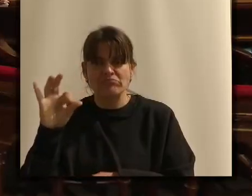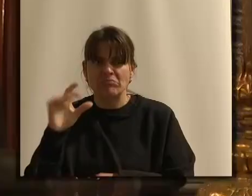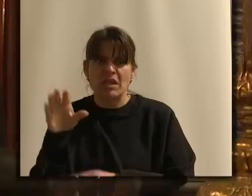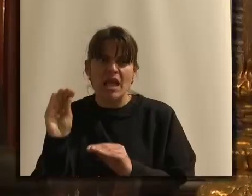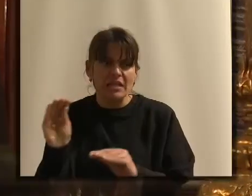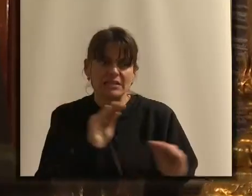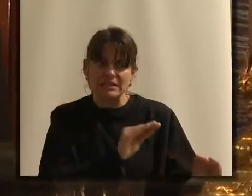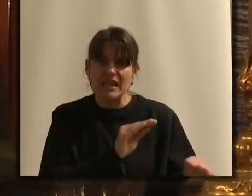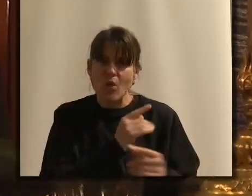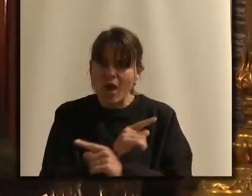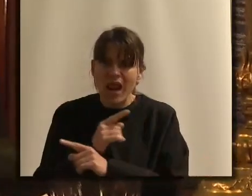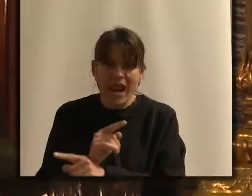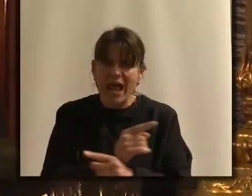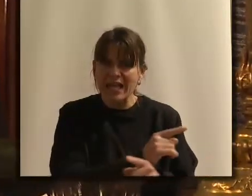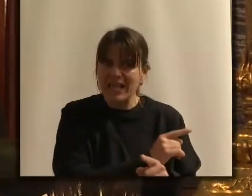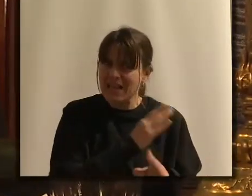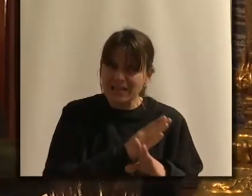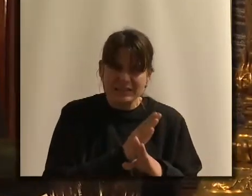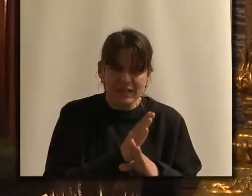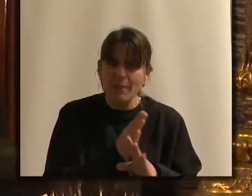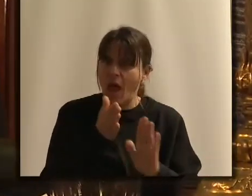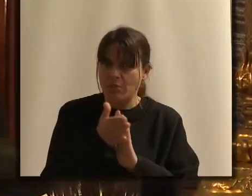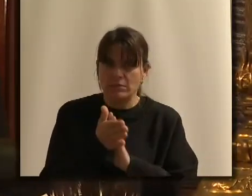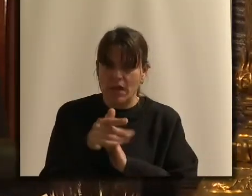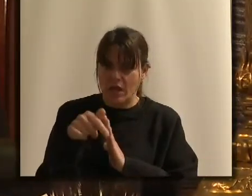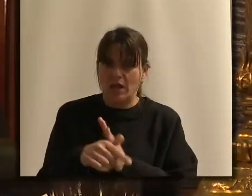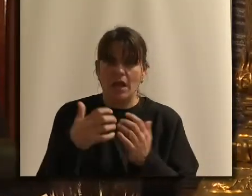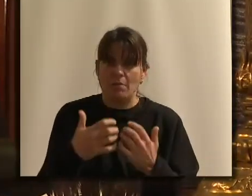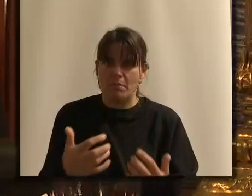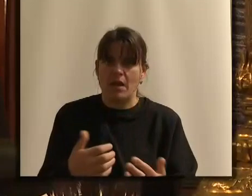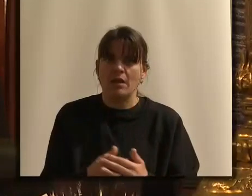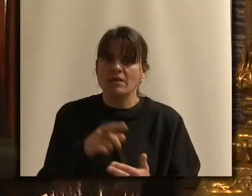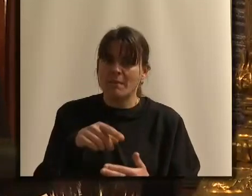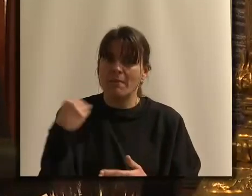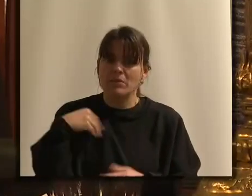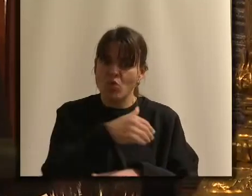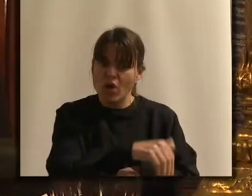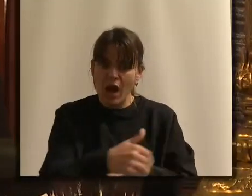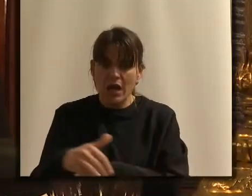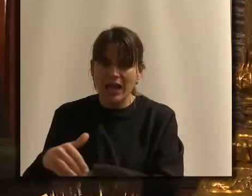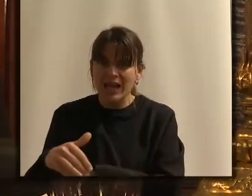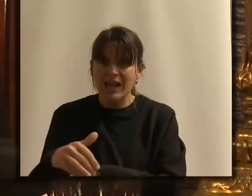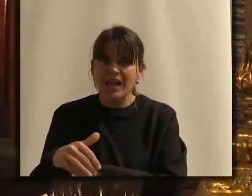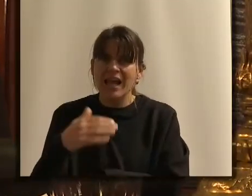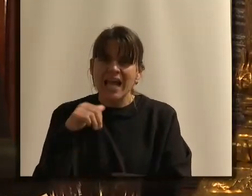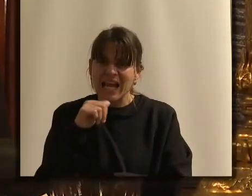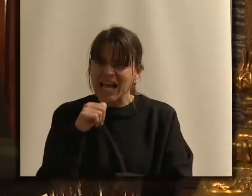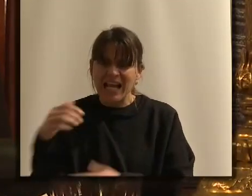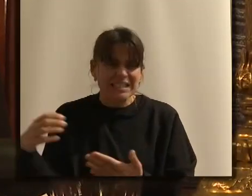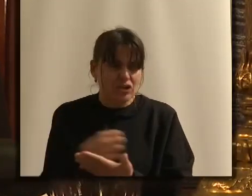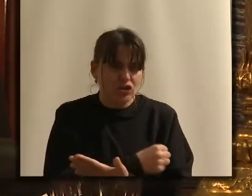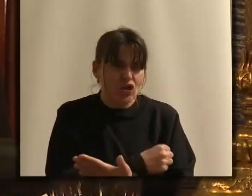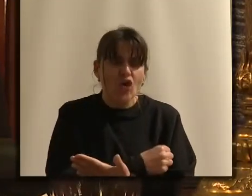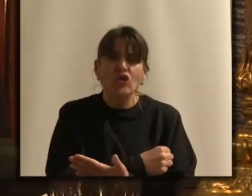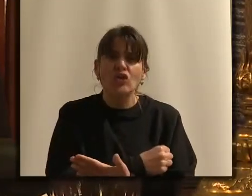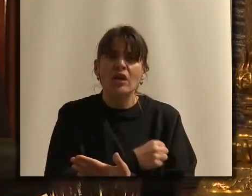parla sempre s'ha explicat i de fet aquí s'han posat semàfors gairebé totes les cruïlles, gairebé totes les cruïlles del